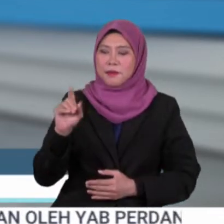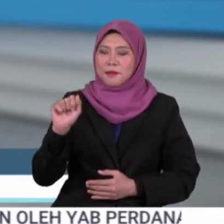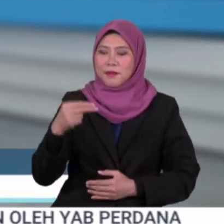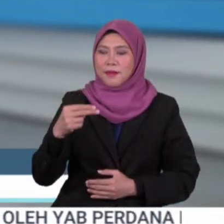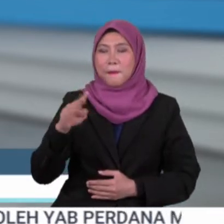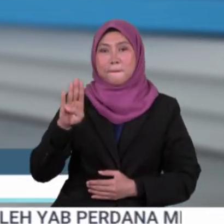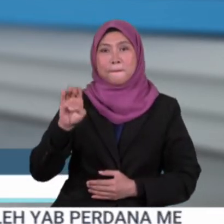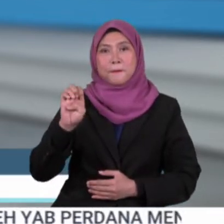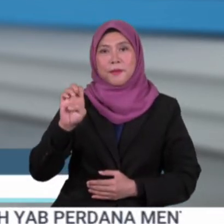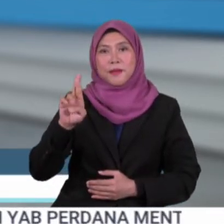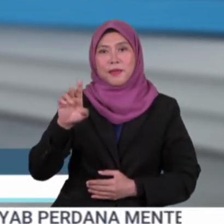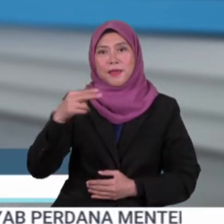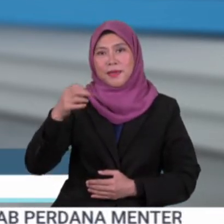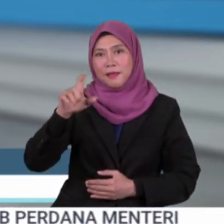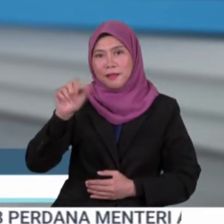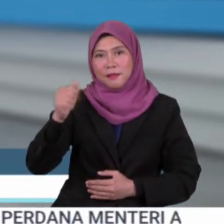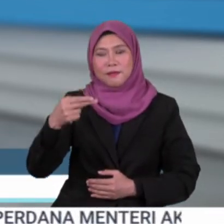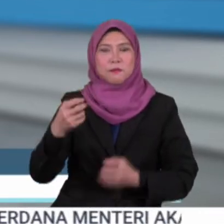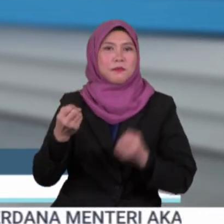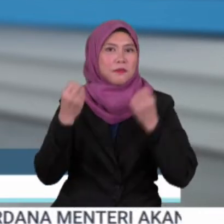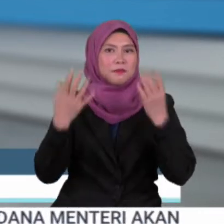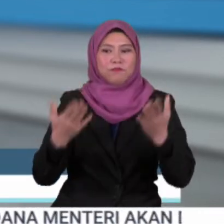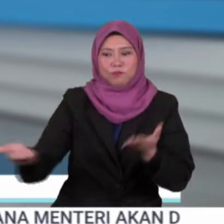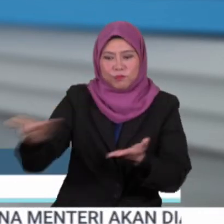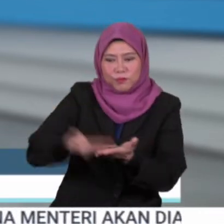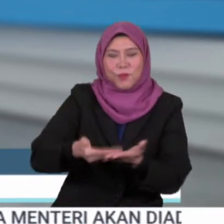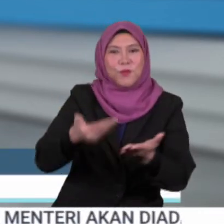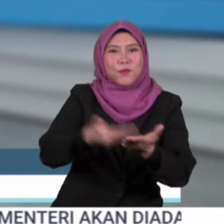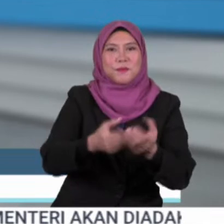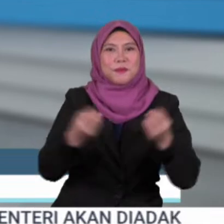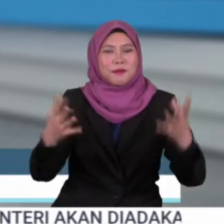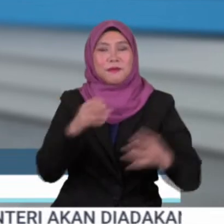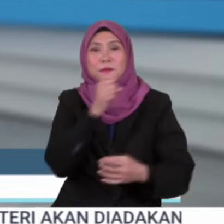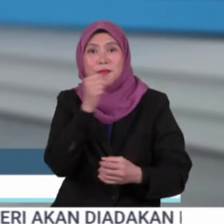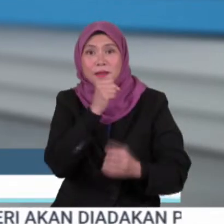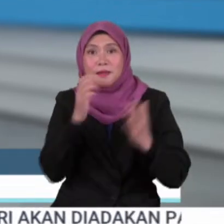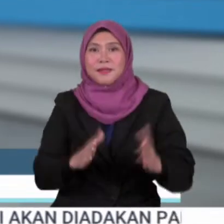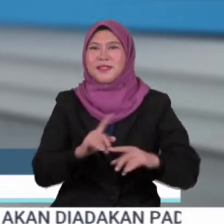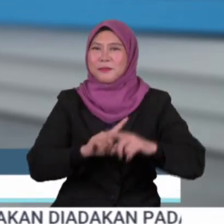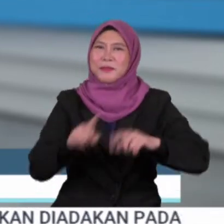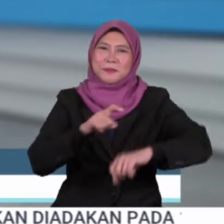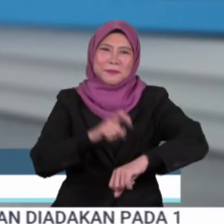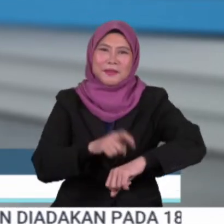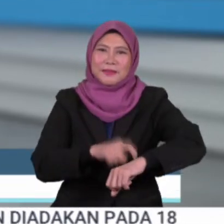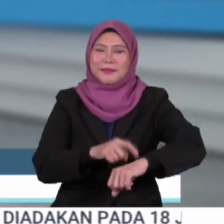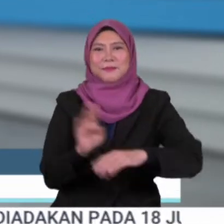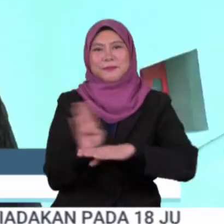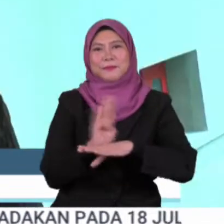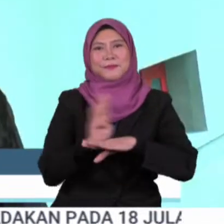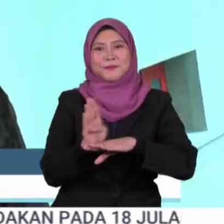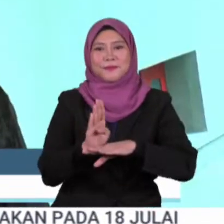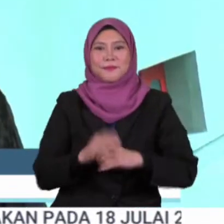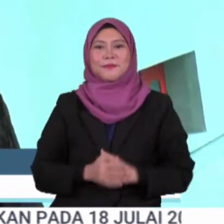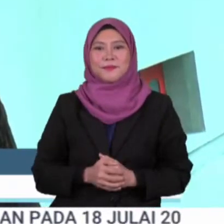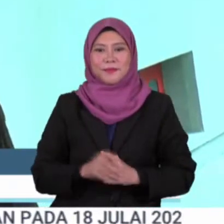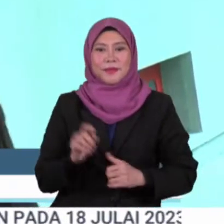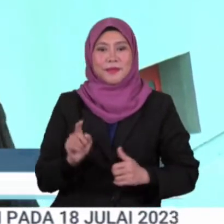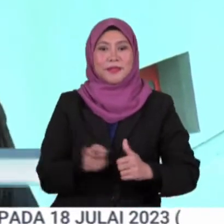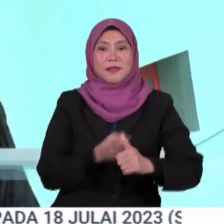dirinya telah menerima puluhan tawaran untuk merakamkan single, namun hanya Waktu yang menarik perhatiannya. Ini